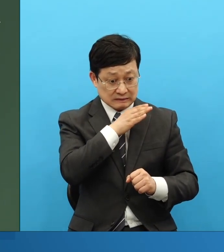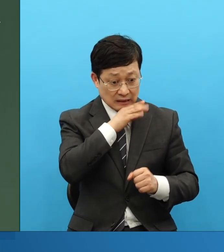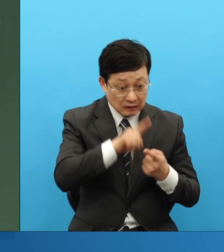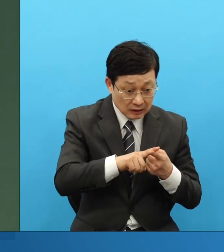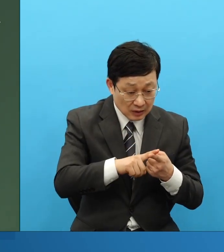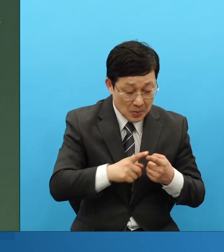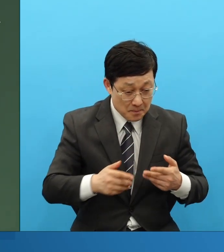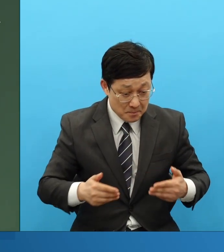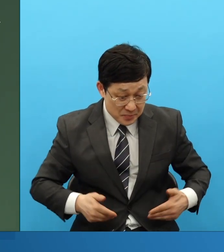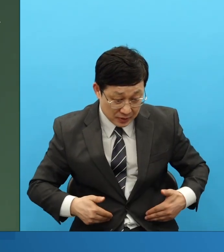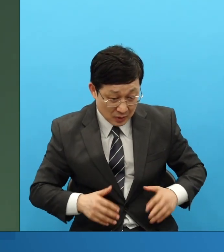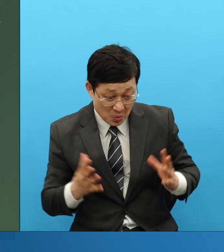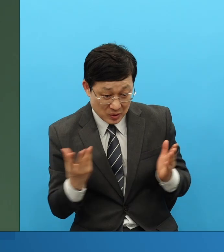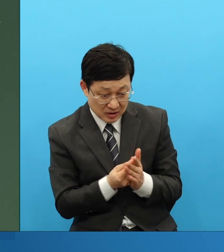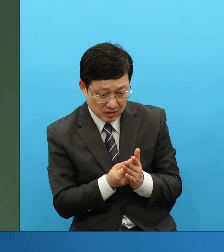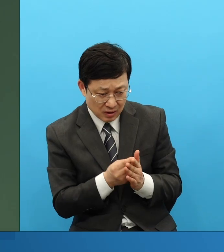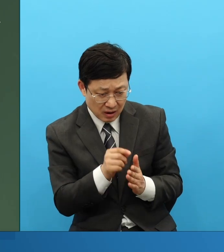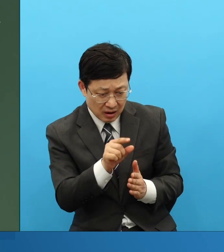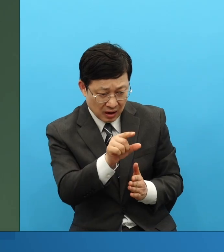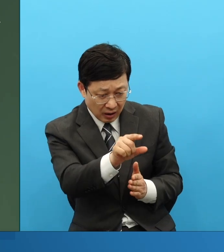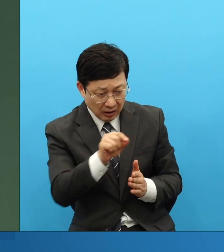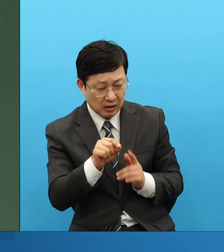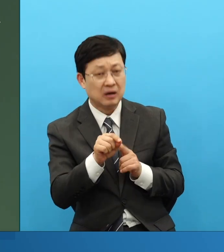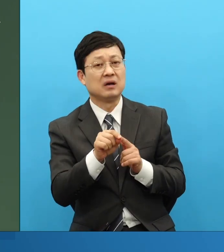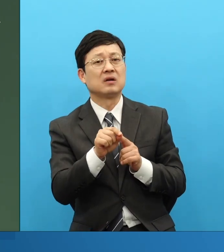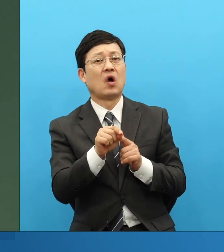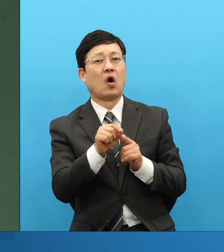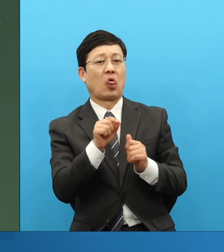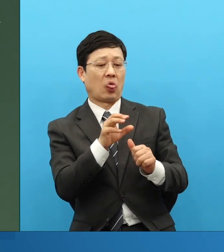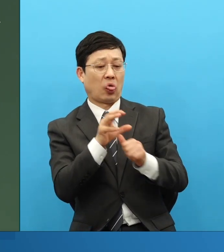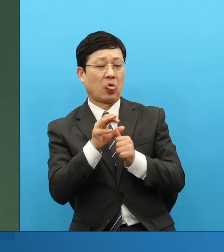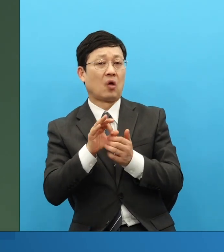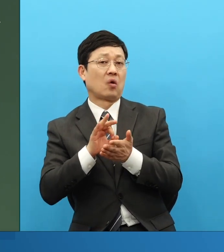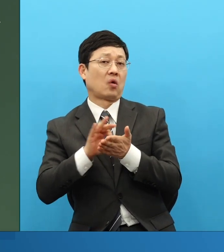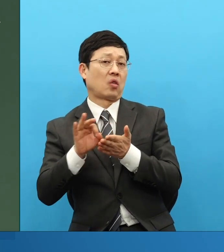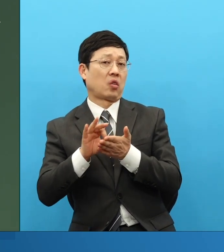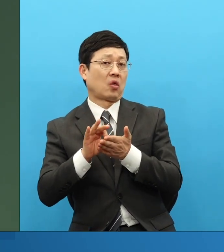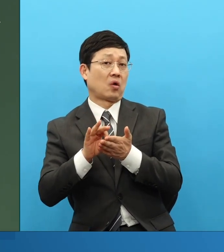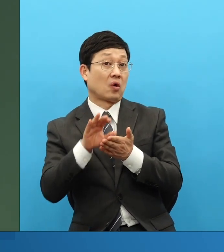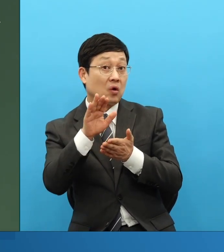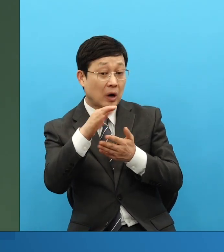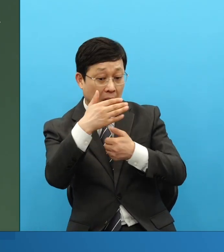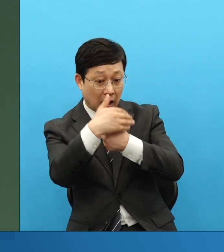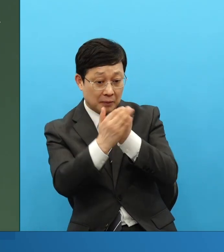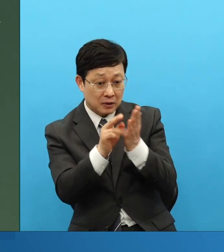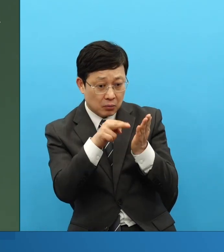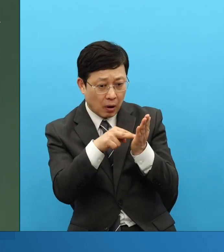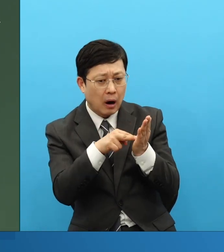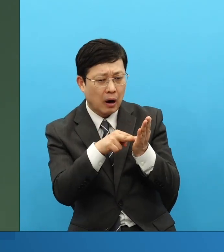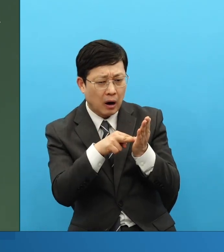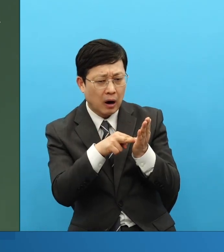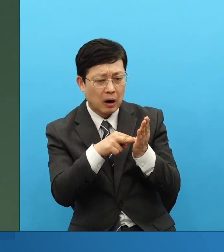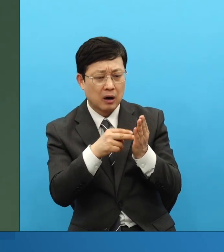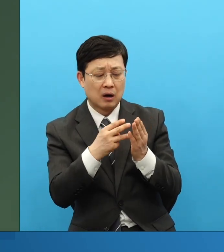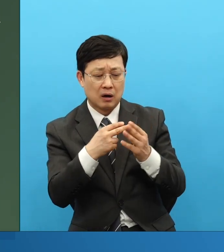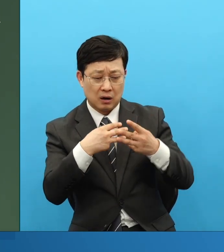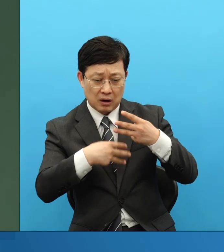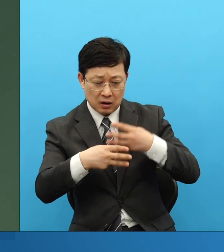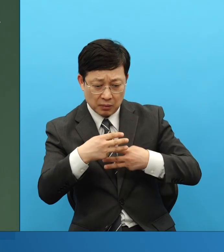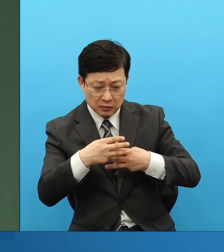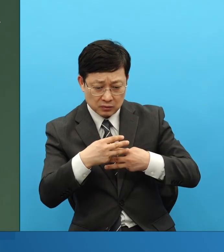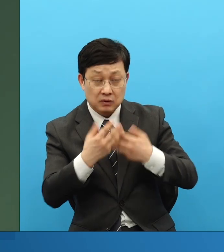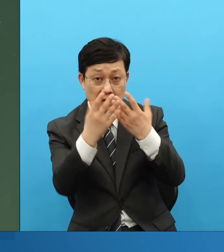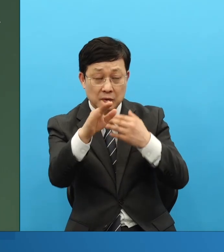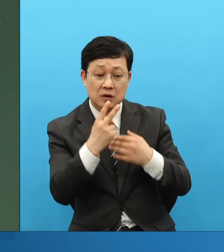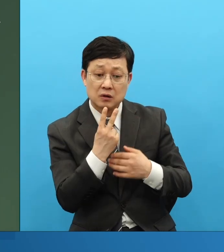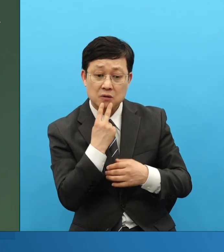것이면서도 절대적인 It 거예요. must be rightful, necessary, but absolute. 렘드 7명이 다 그랬어요. All 7 remnants were like that. 자, 요셉 한 명을